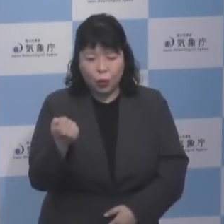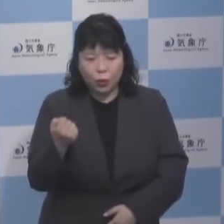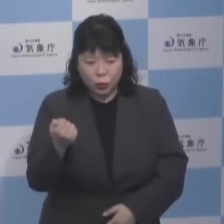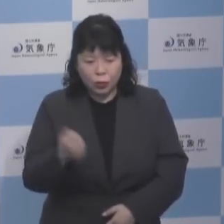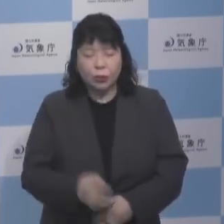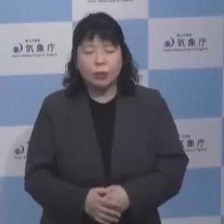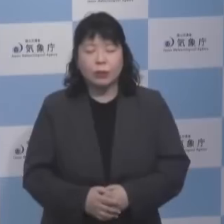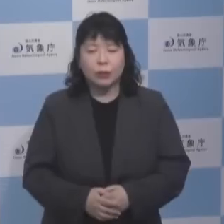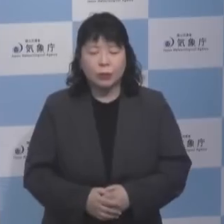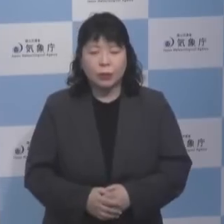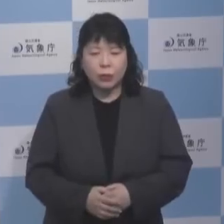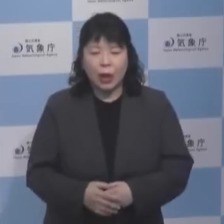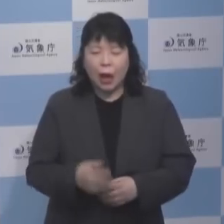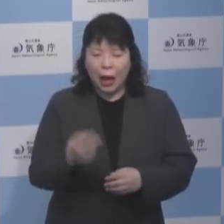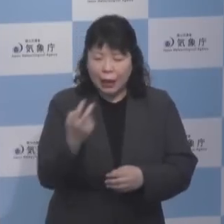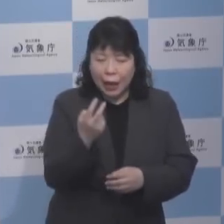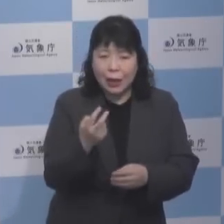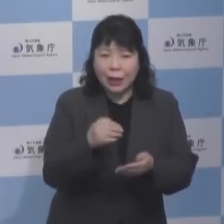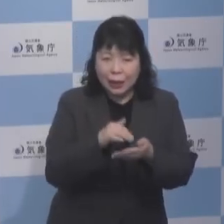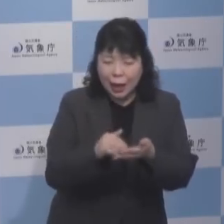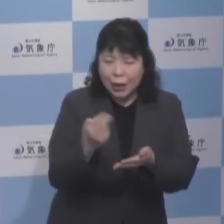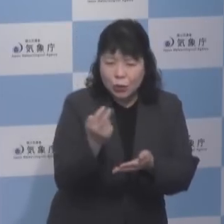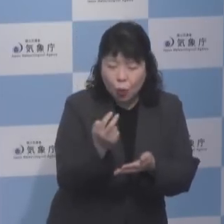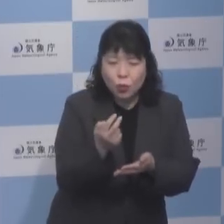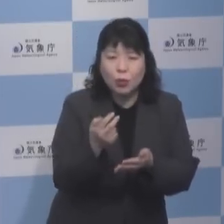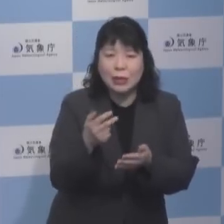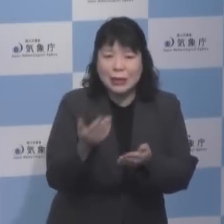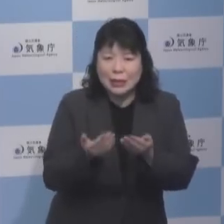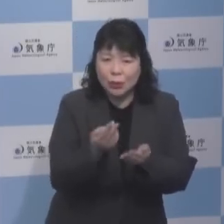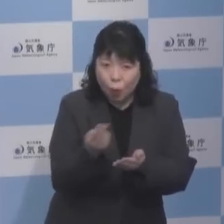ますか。 ですね、計測震度は